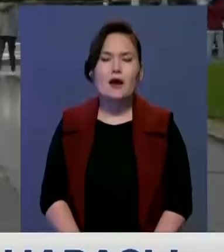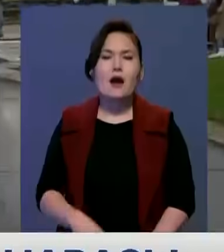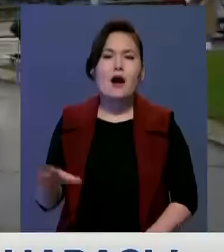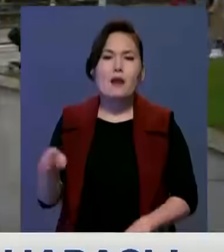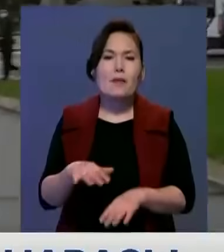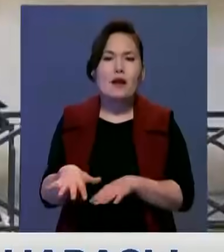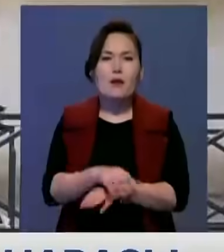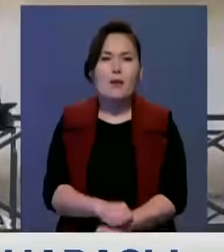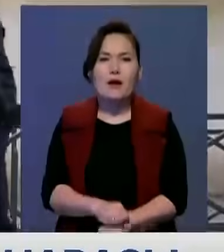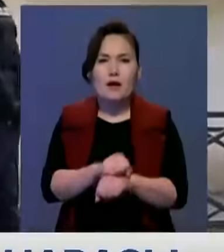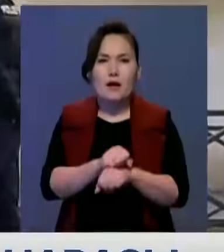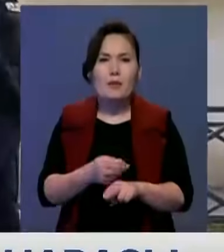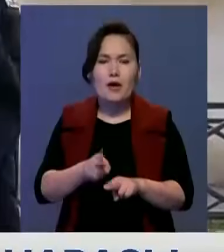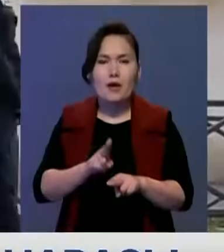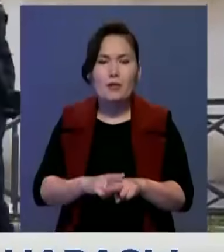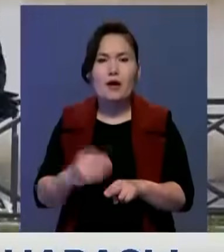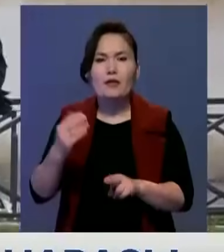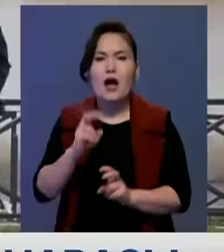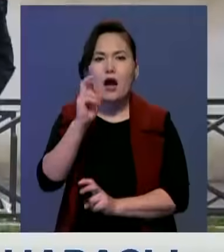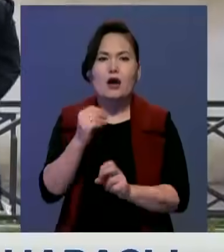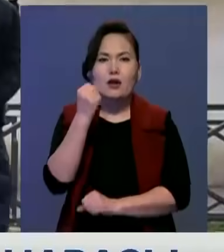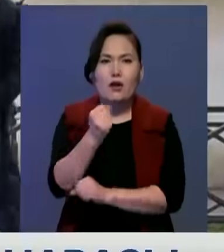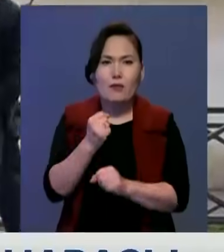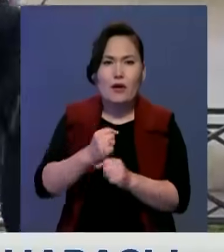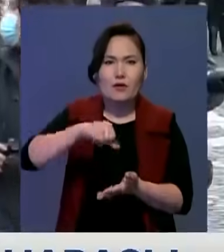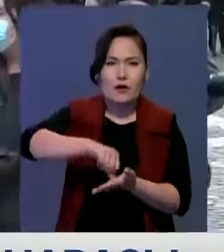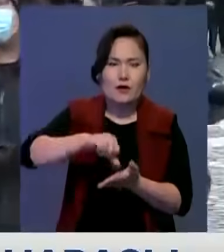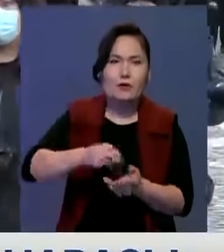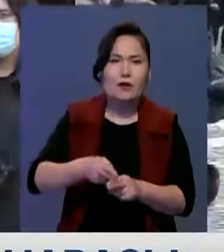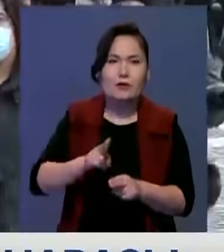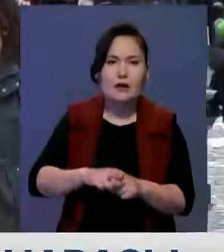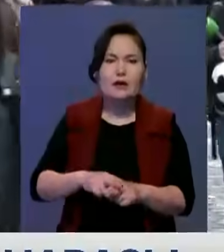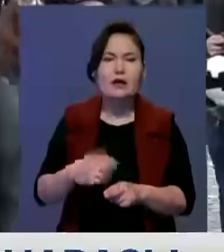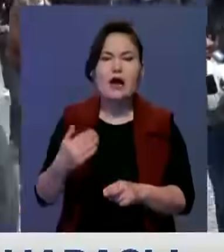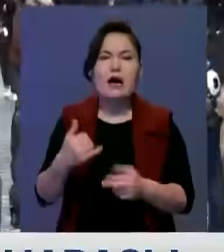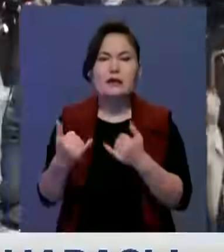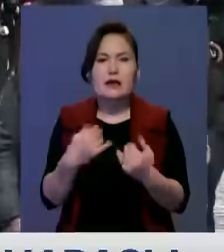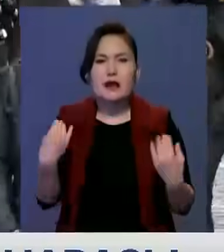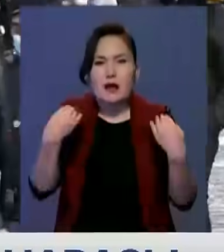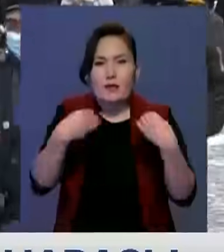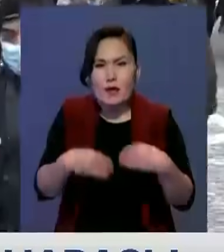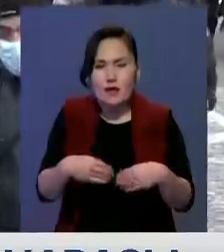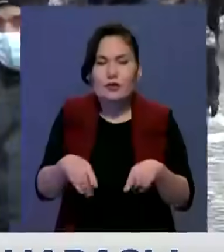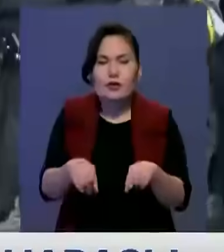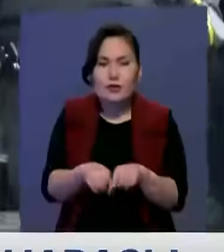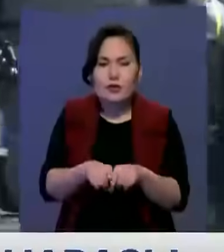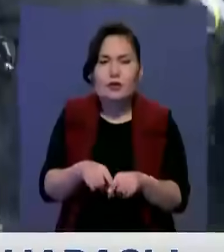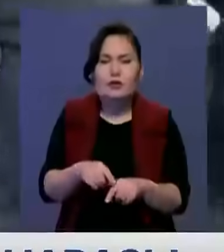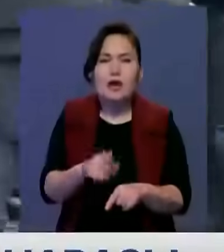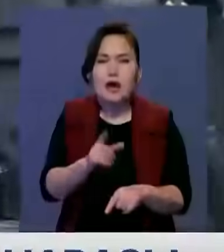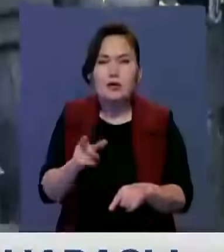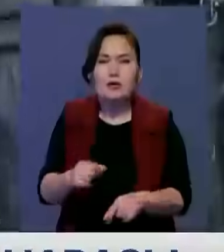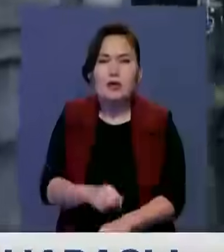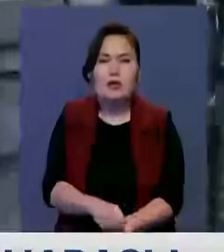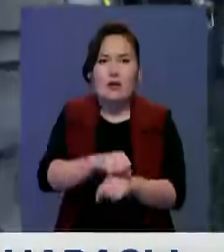Жалпы халықтық ереуілдің басым бөлігін кәсіпорындар қызметкерлері құраған. Оларда сары жидегілер қолдады. Бұл жан бойынша